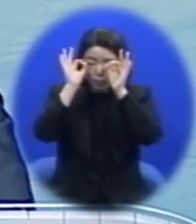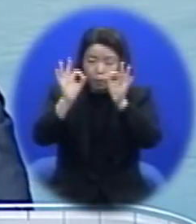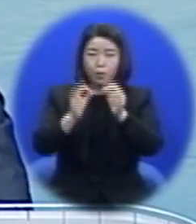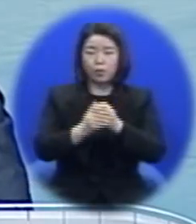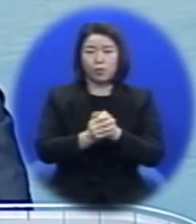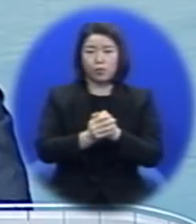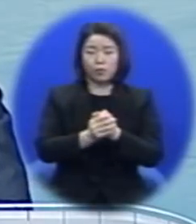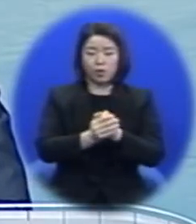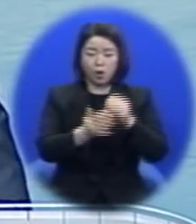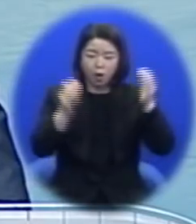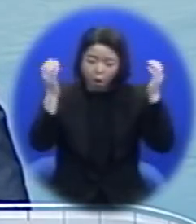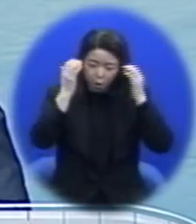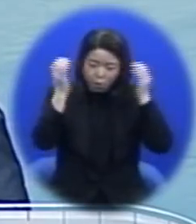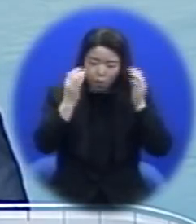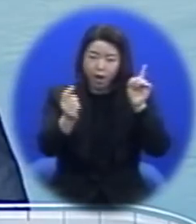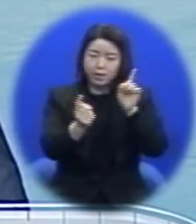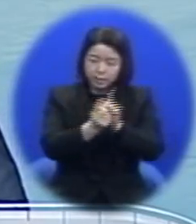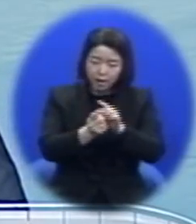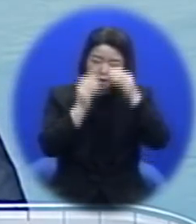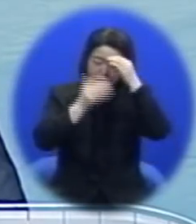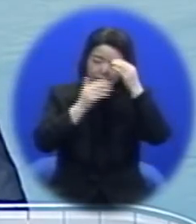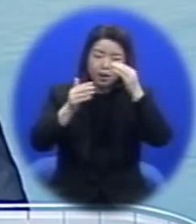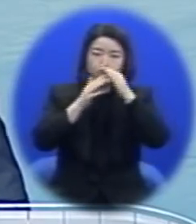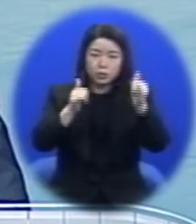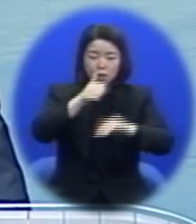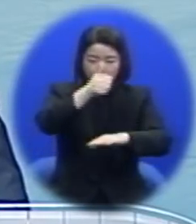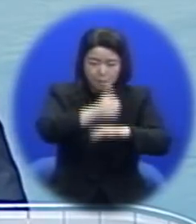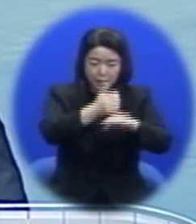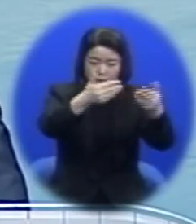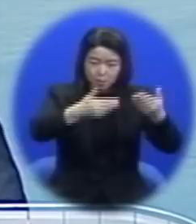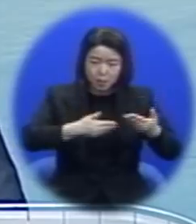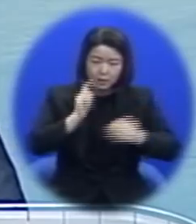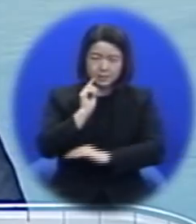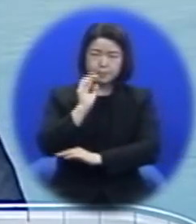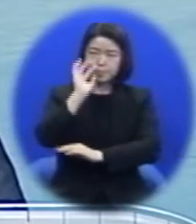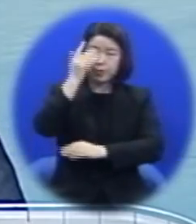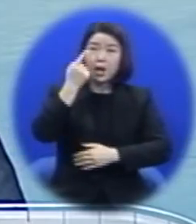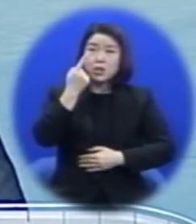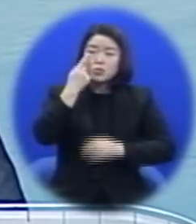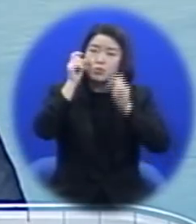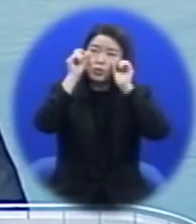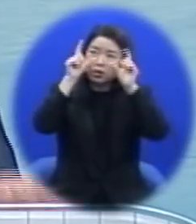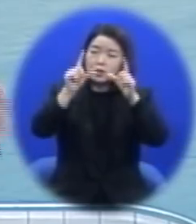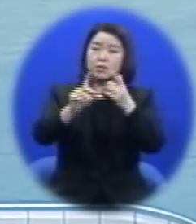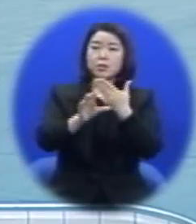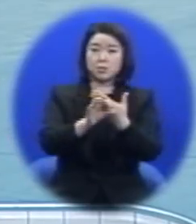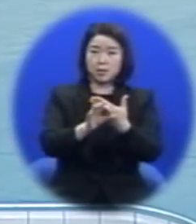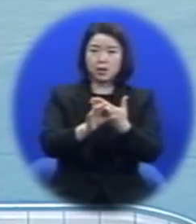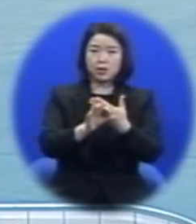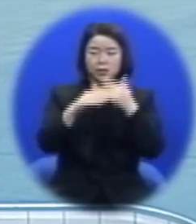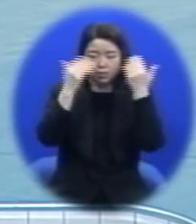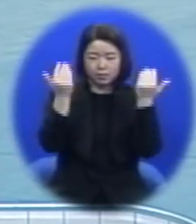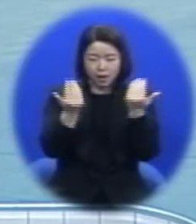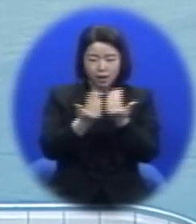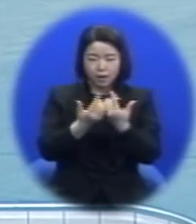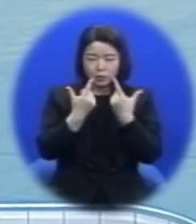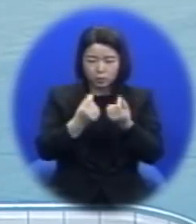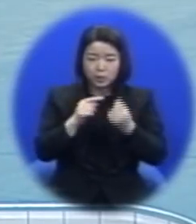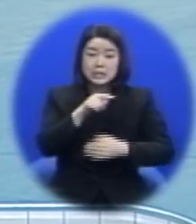고난당한 성도들이 마지막에 받을 영광에 눈이 뜨이고 나면 그러면 다 그렇게